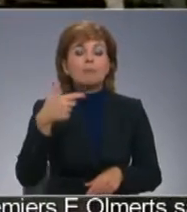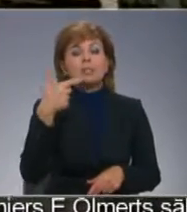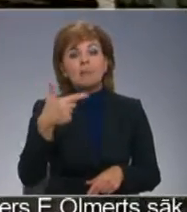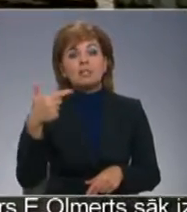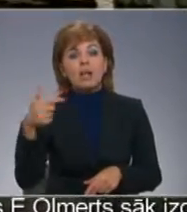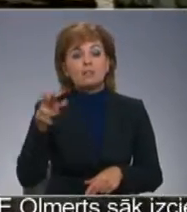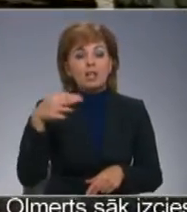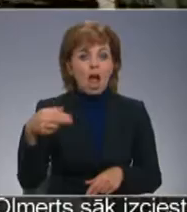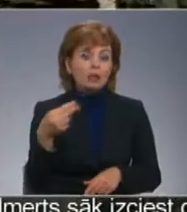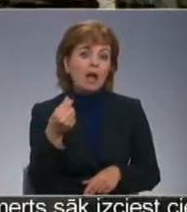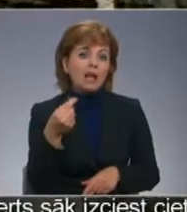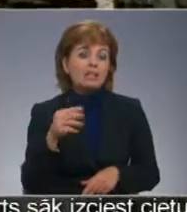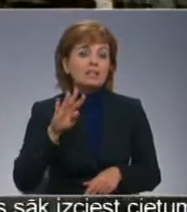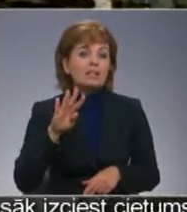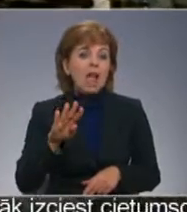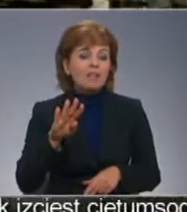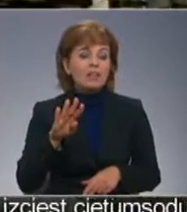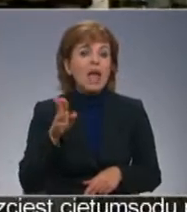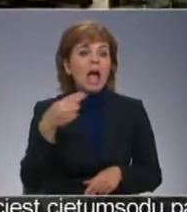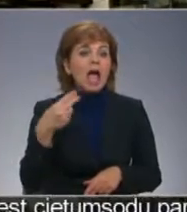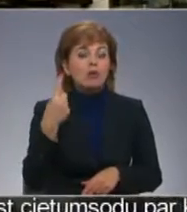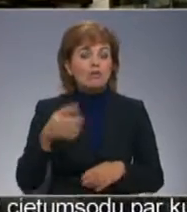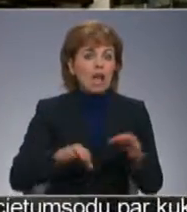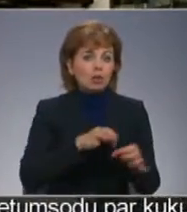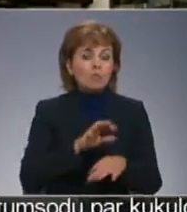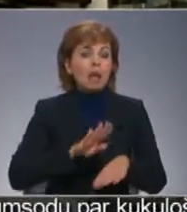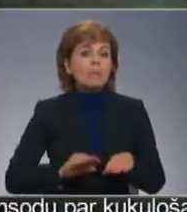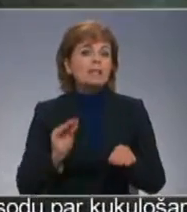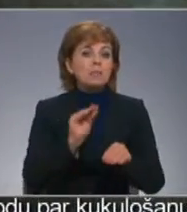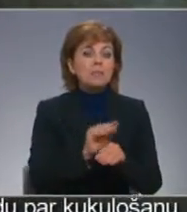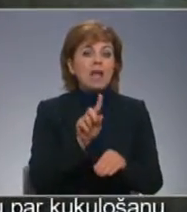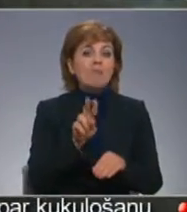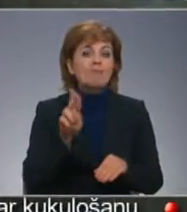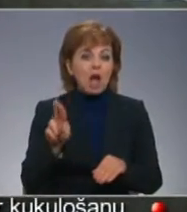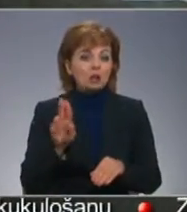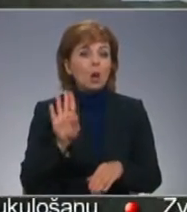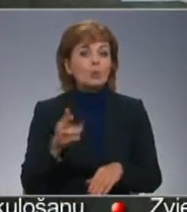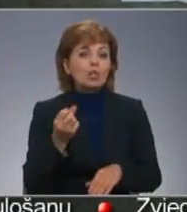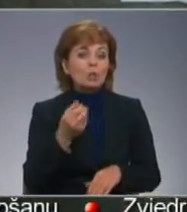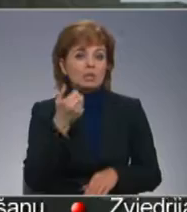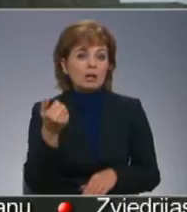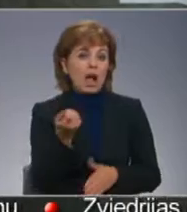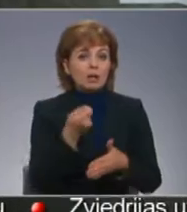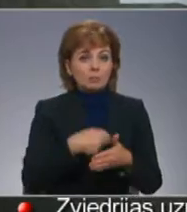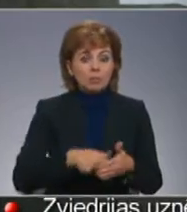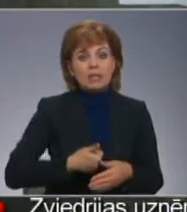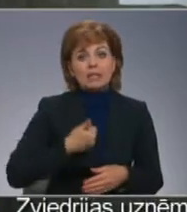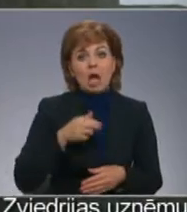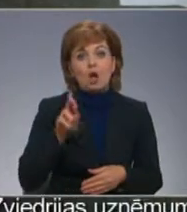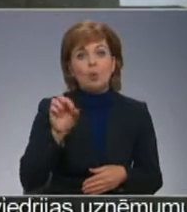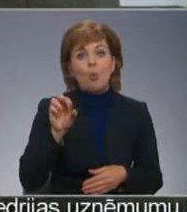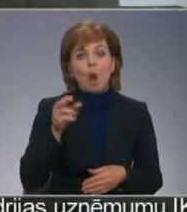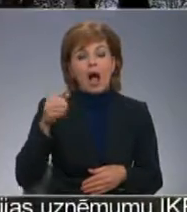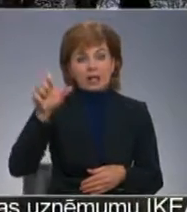32277 eiro, jeb gandrīz 9 eiro kvadrātmetrā bez pievienotās vērtības nodokļa, uz 12 gadiem noslēgts ar SIA Runas, no